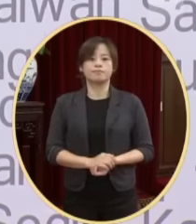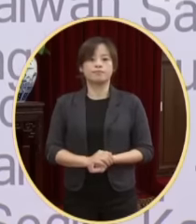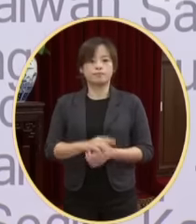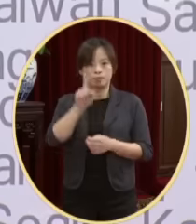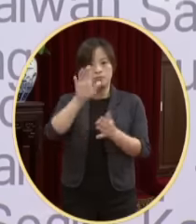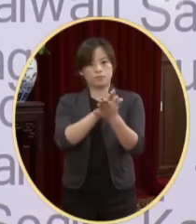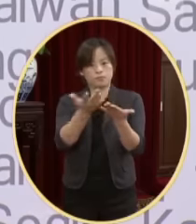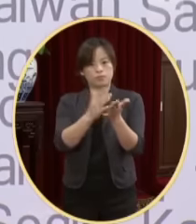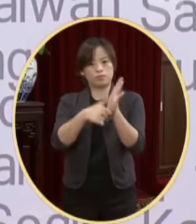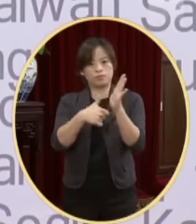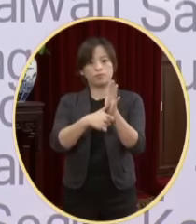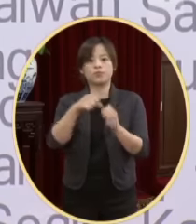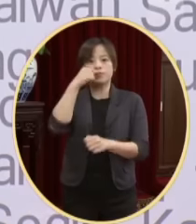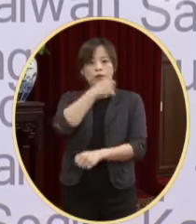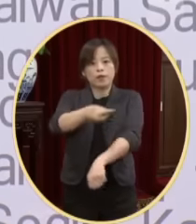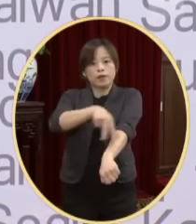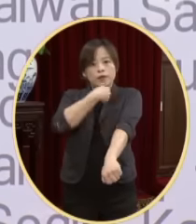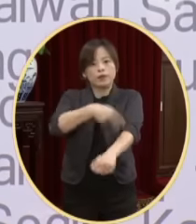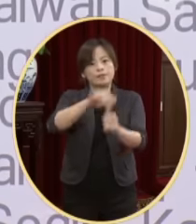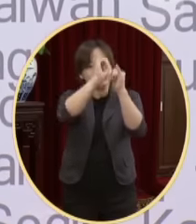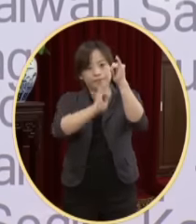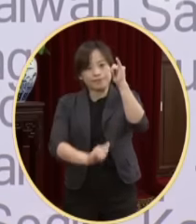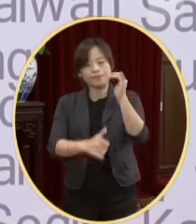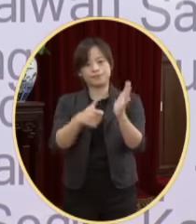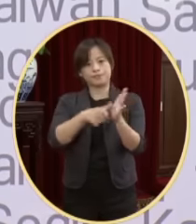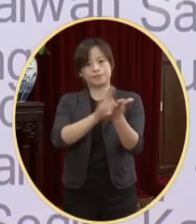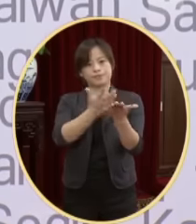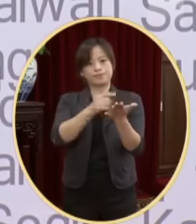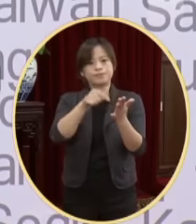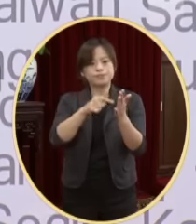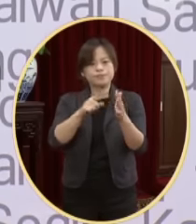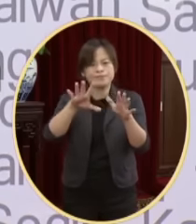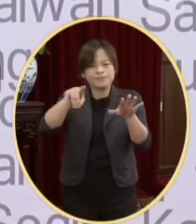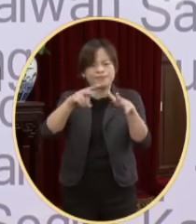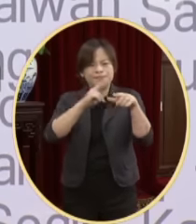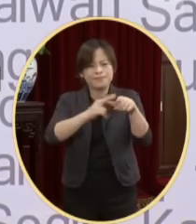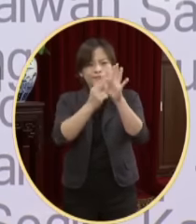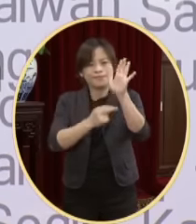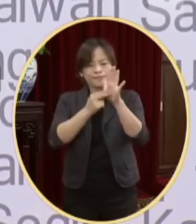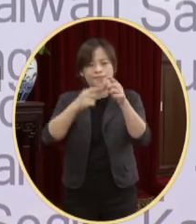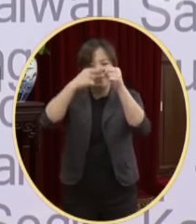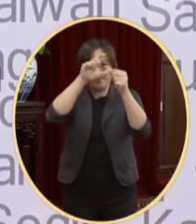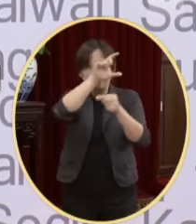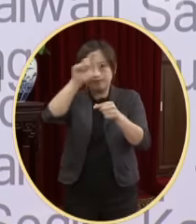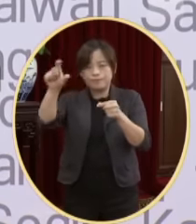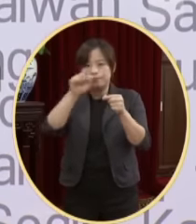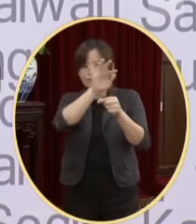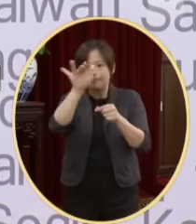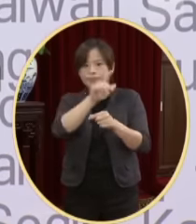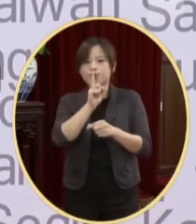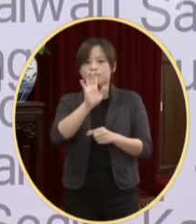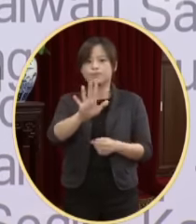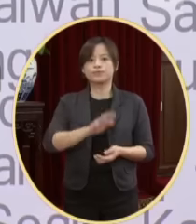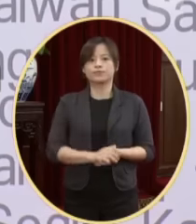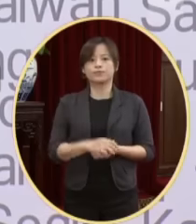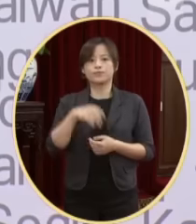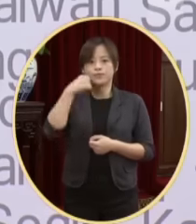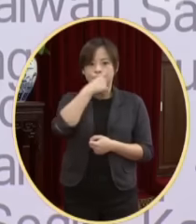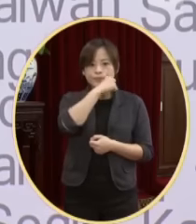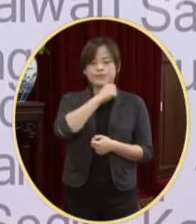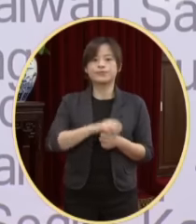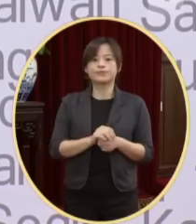有一本书叫做《台湾通史》，它的序言的第一段提到，台